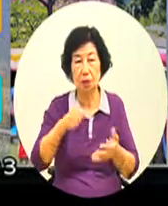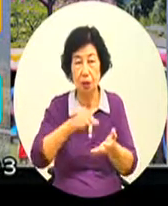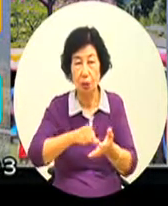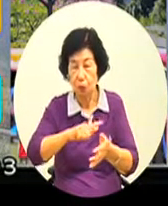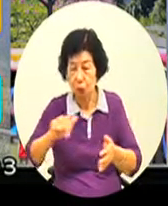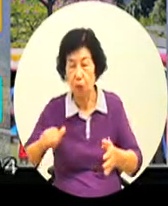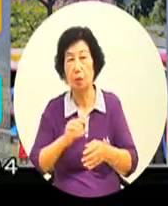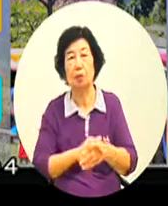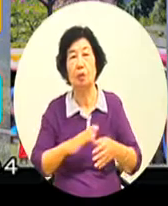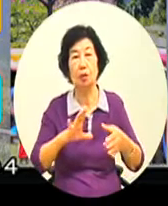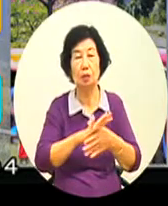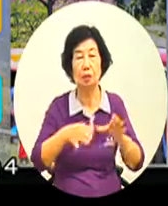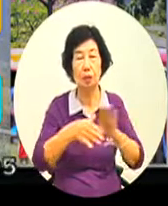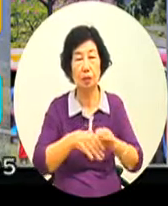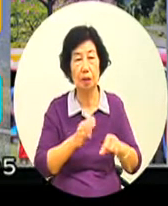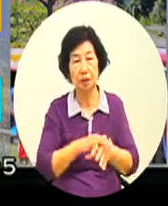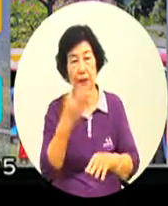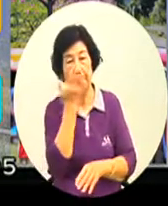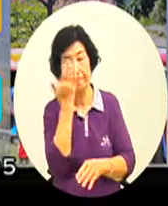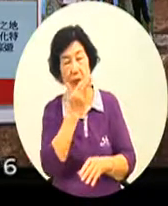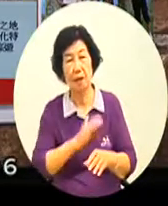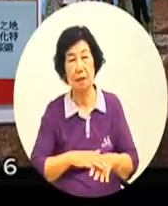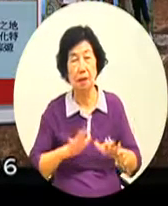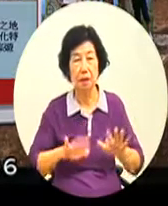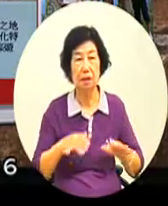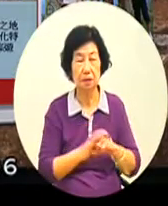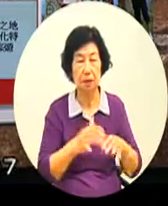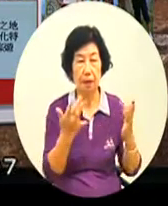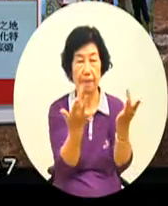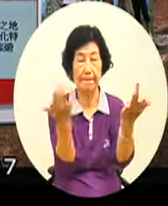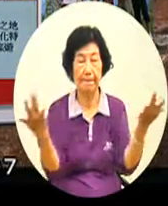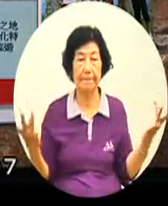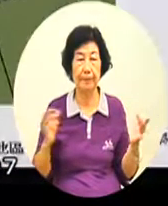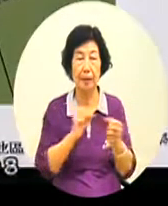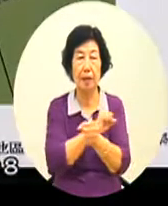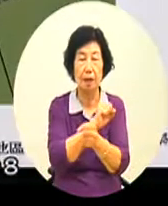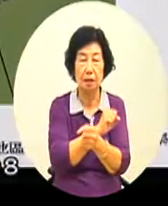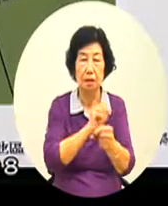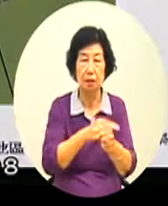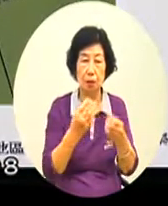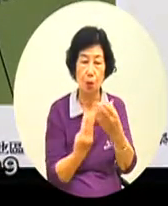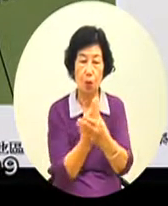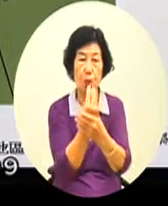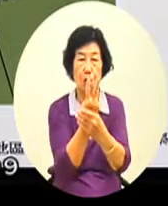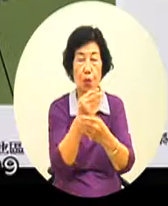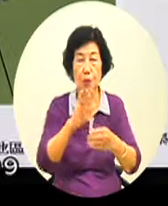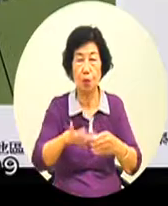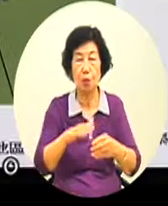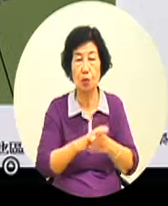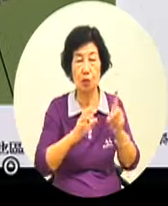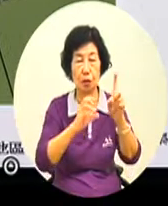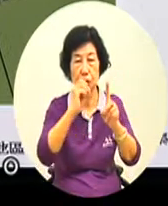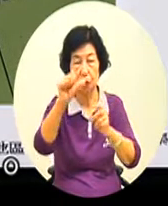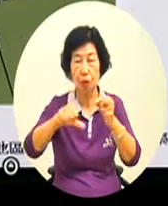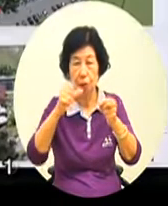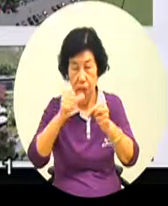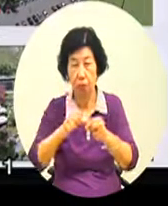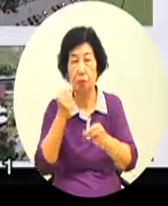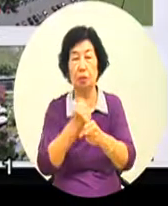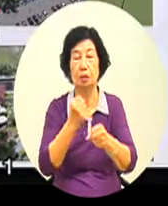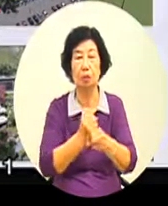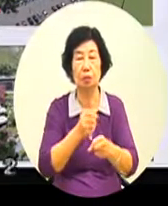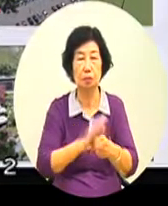化之美。目前也在茂林区茂林里开发部落温泉。105年度的工作项目为景